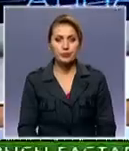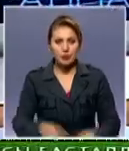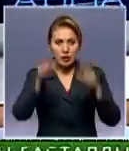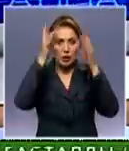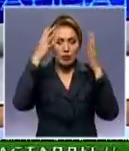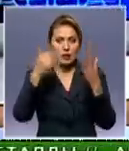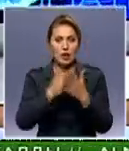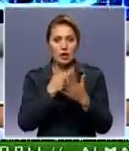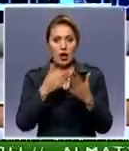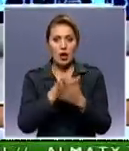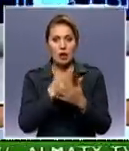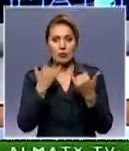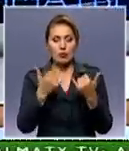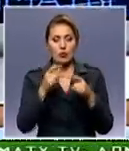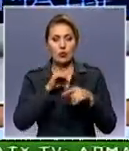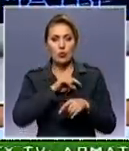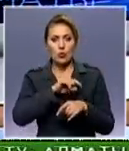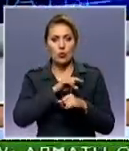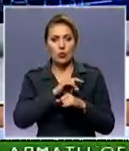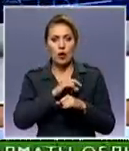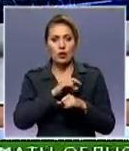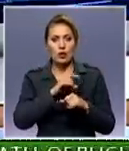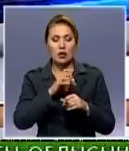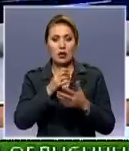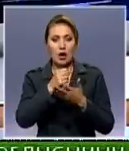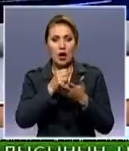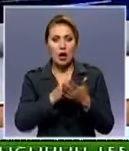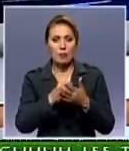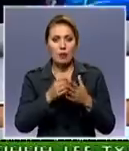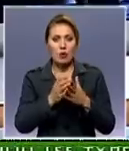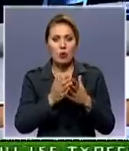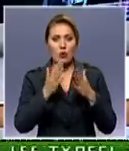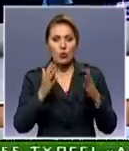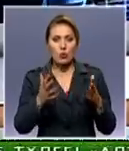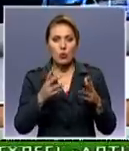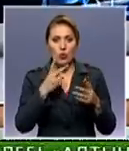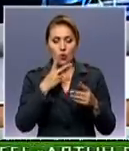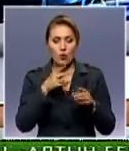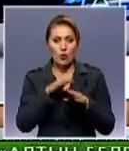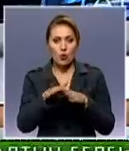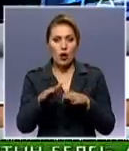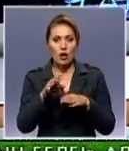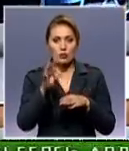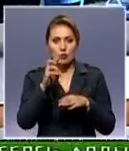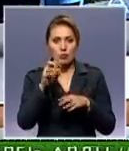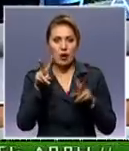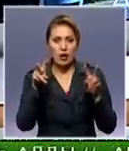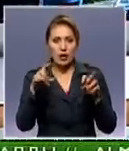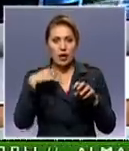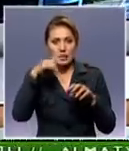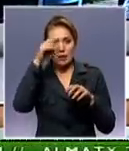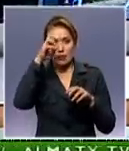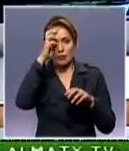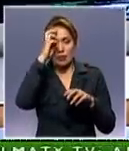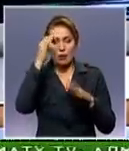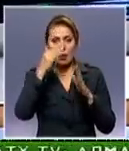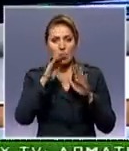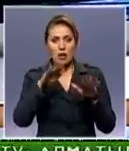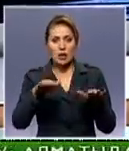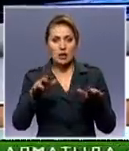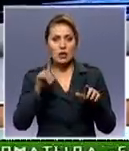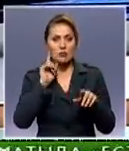Мәдени жаңалықтарға келсек, бүгін рухани қазынамыз тағы бір қойылыммен толықты. Ғабит Мүсірепов атындағы Қазақ мемлекеттік балалар